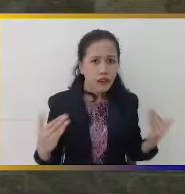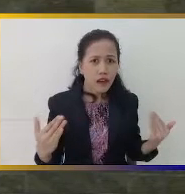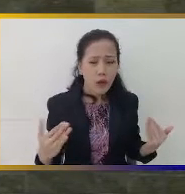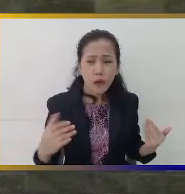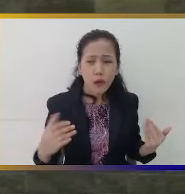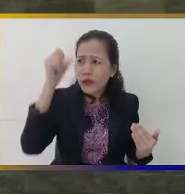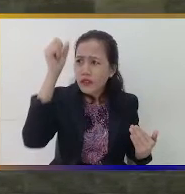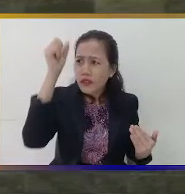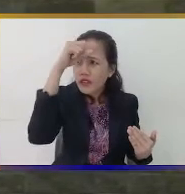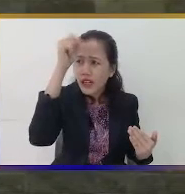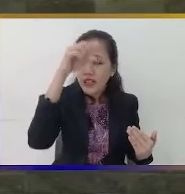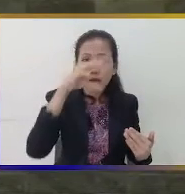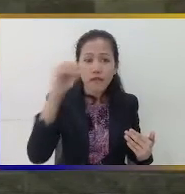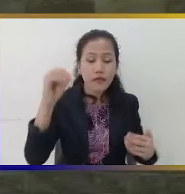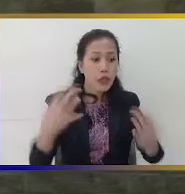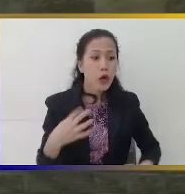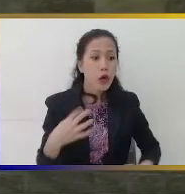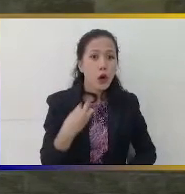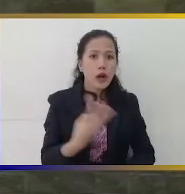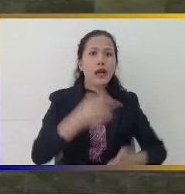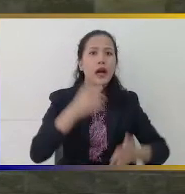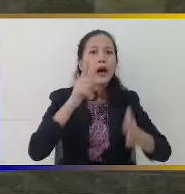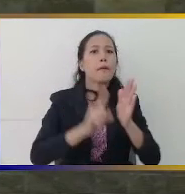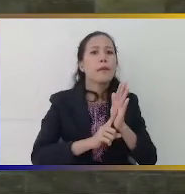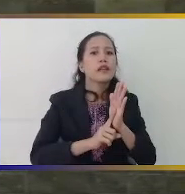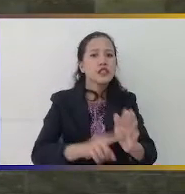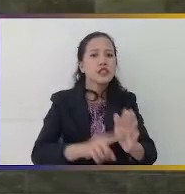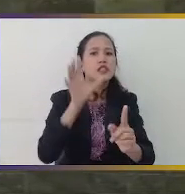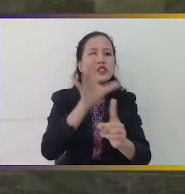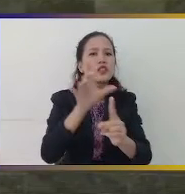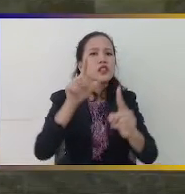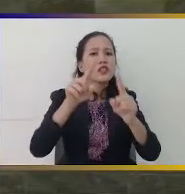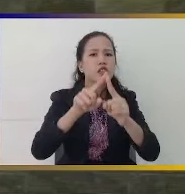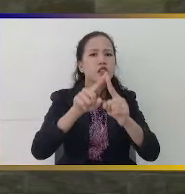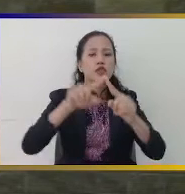ang pinapakilala ng mundo na family po natin yon.